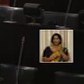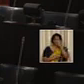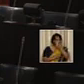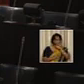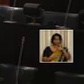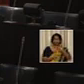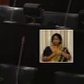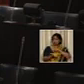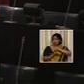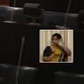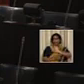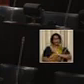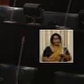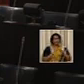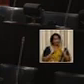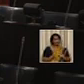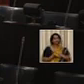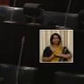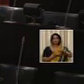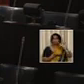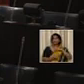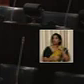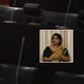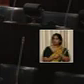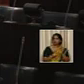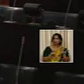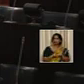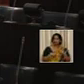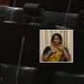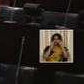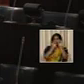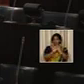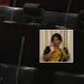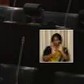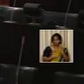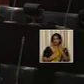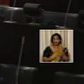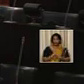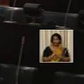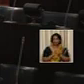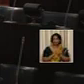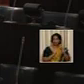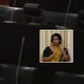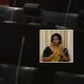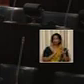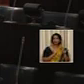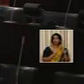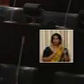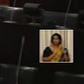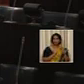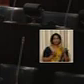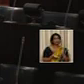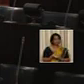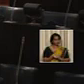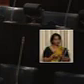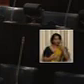විරෝධීව මෙහෙම යන්න එපා කියන එක. නමුත් මේක යනවා හැබැයි රජයේ විදියට අපි දැනුවත් කිරීමක් කරනවා නීතිය ක්‍රියාත්මක කිරීමක් කරනවා. තවදුරටත්